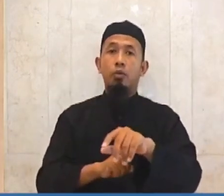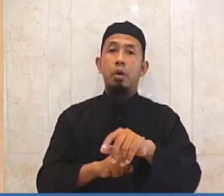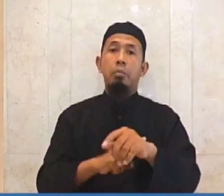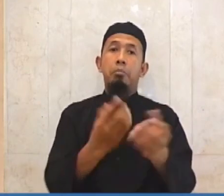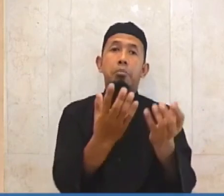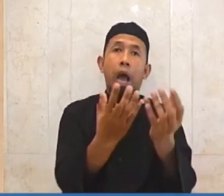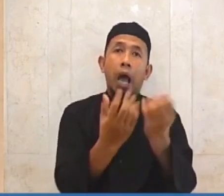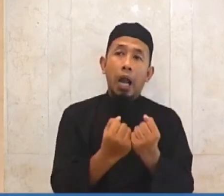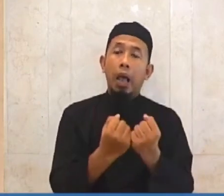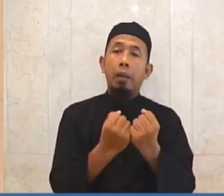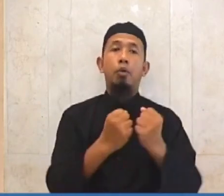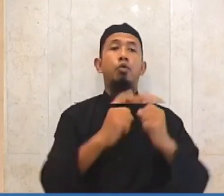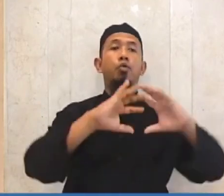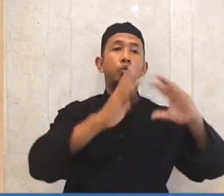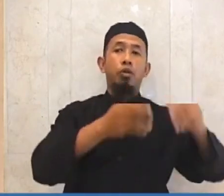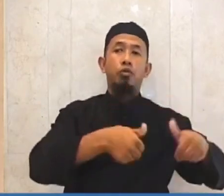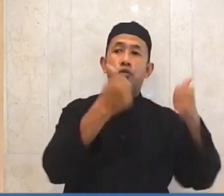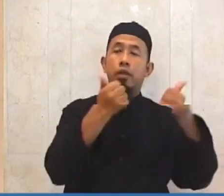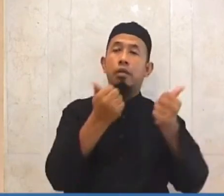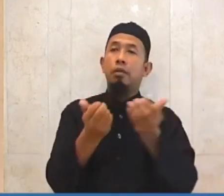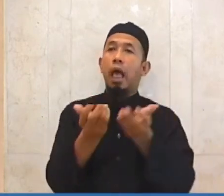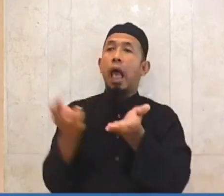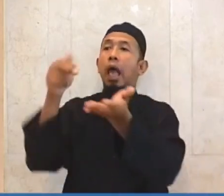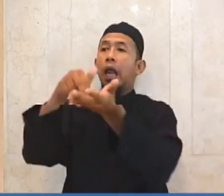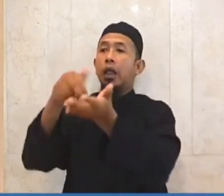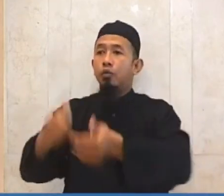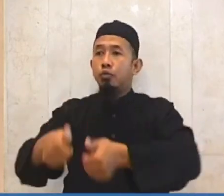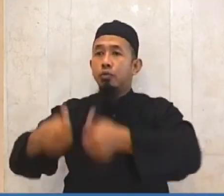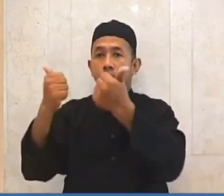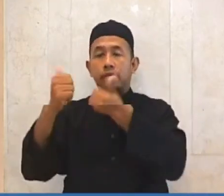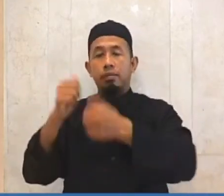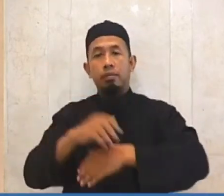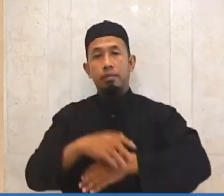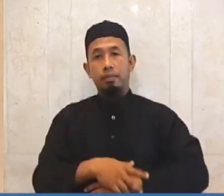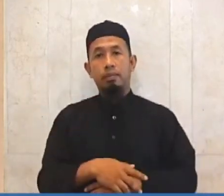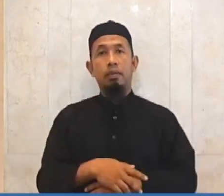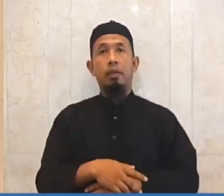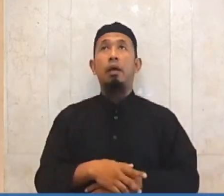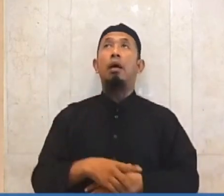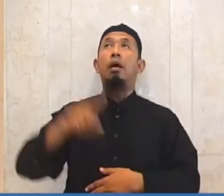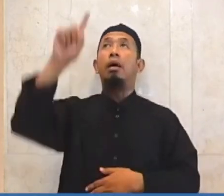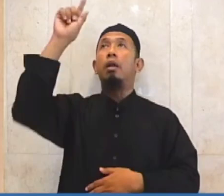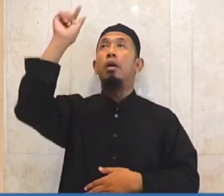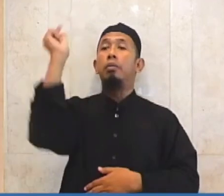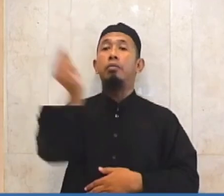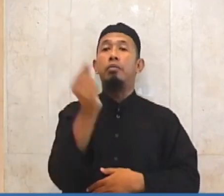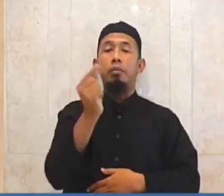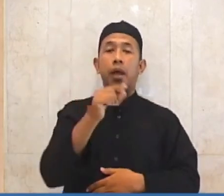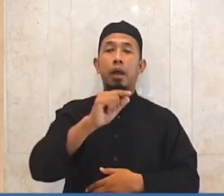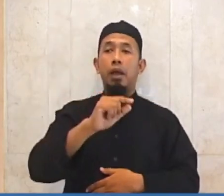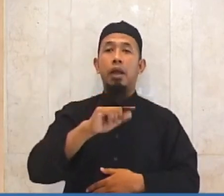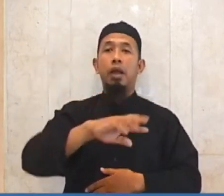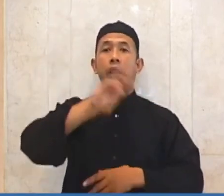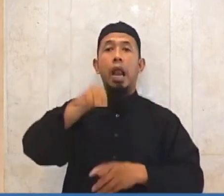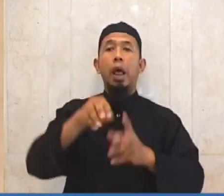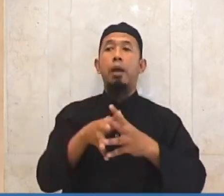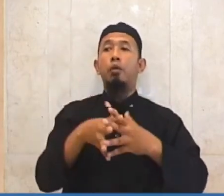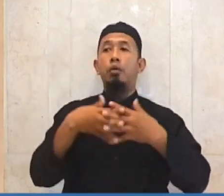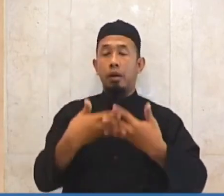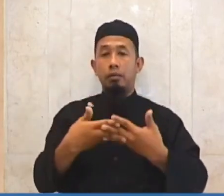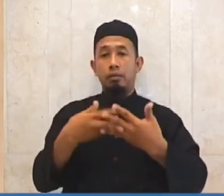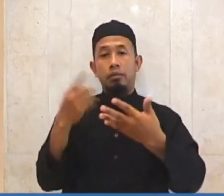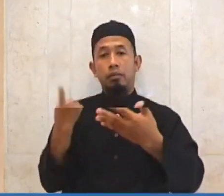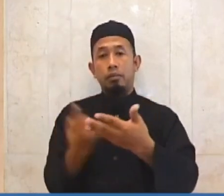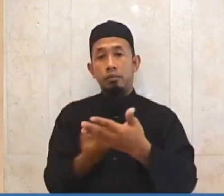dan kebaikan akhirat dalam firman Allah subhanahu wa taala waminhum